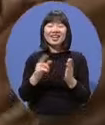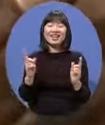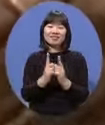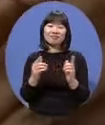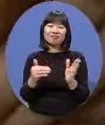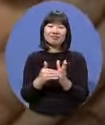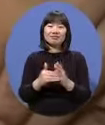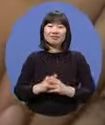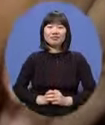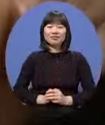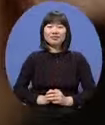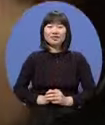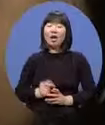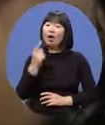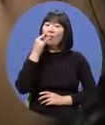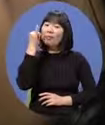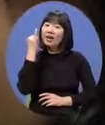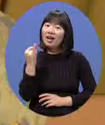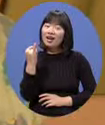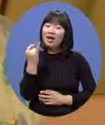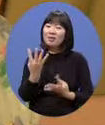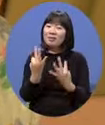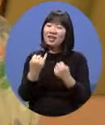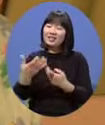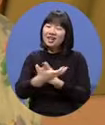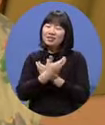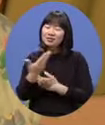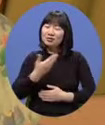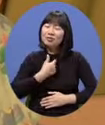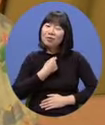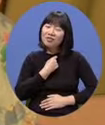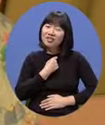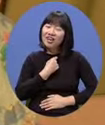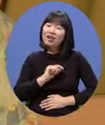되었습니다. 엄마가 얼마나 많이 안아줬으면 좋겠어?